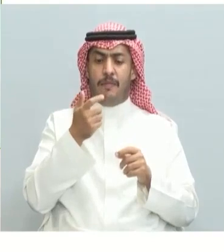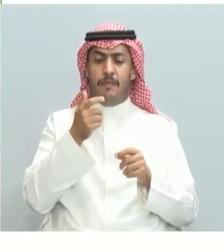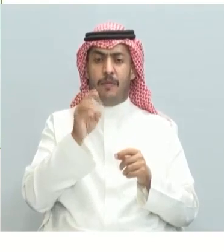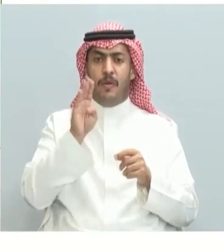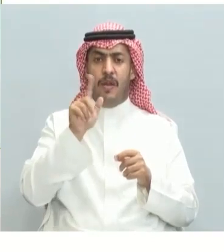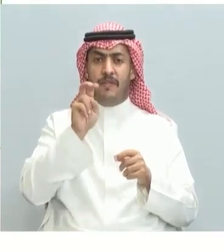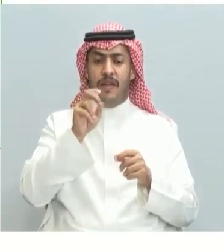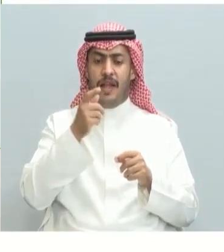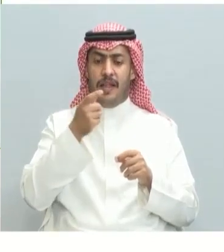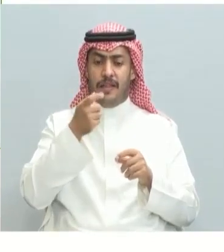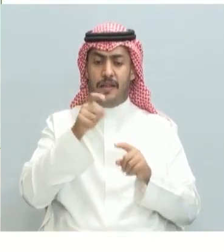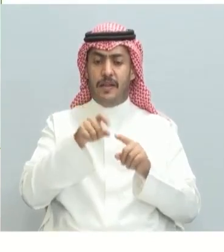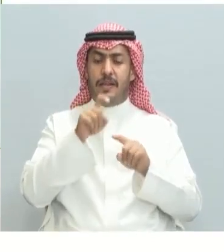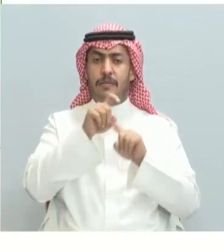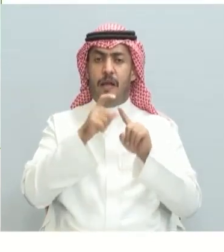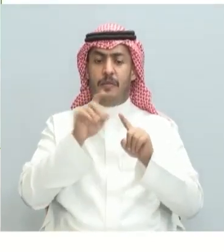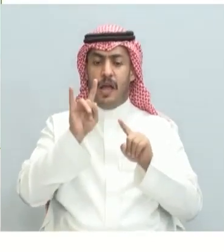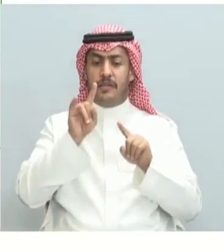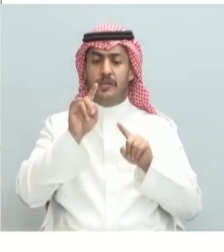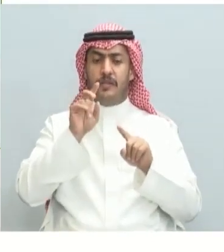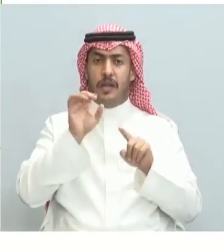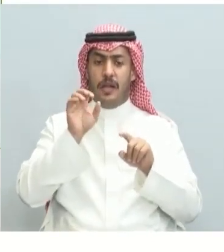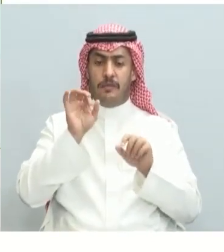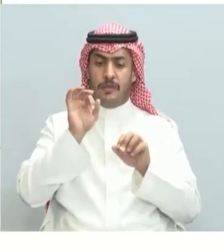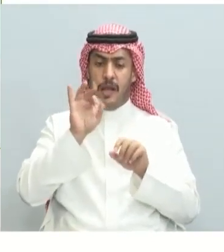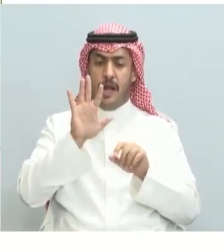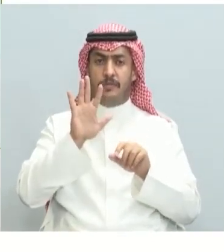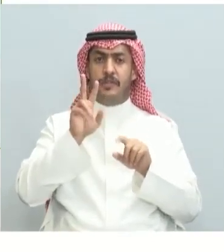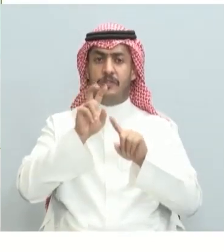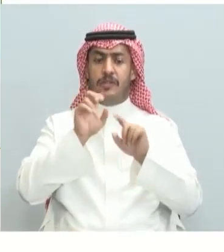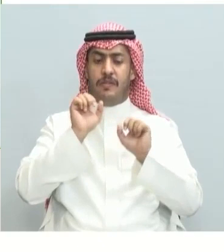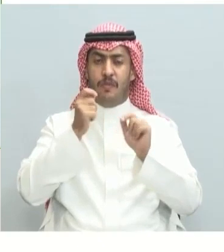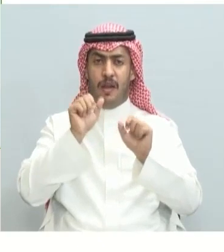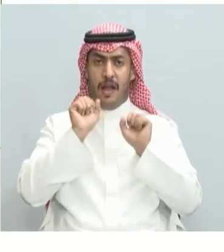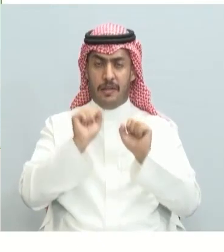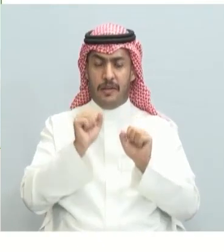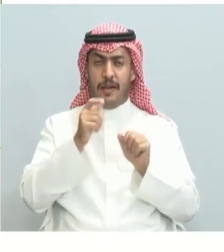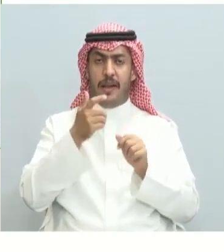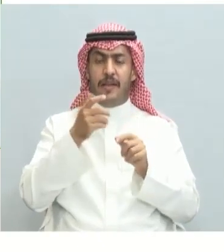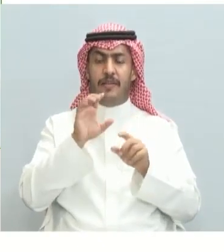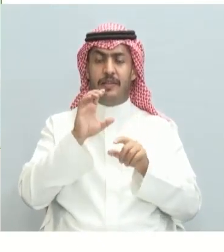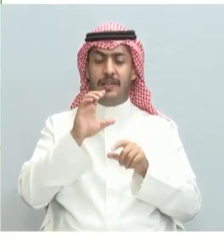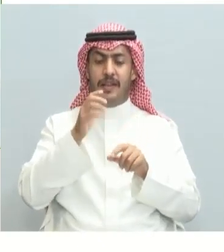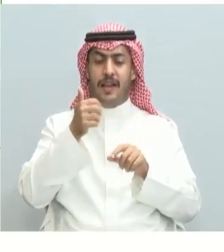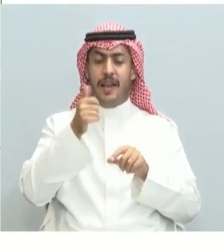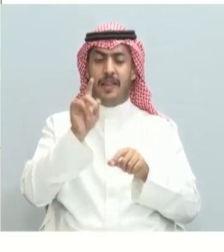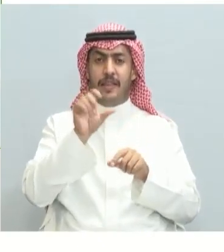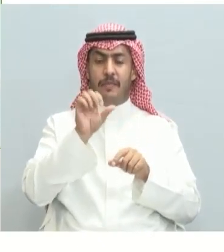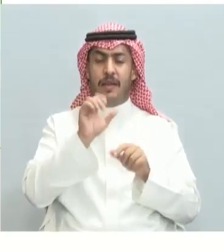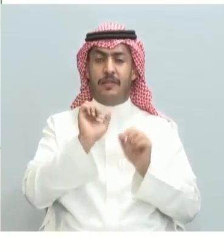مئويه حيث تتحكم بشكل او باخر في تخصيص الاموال الائتمانيه